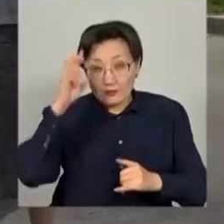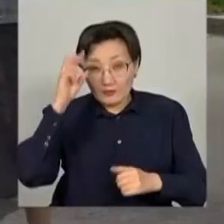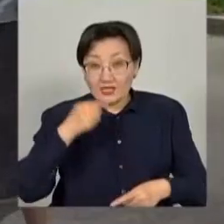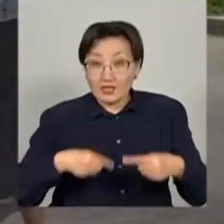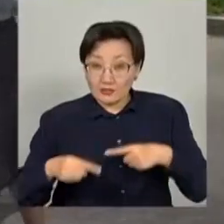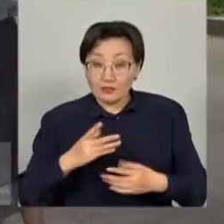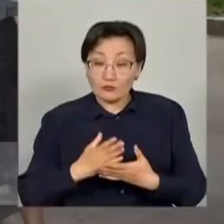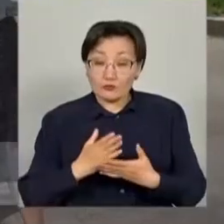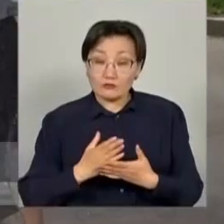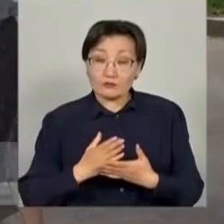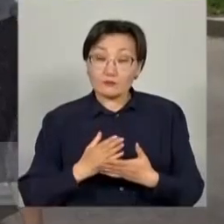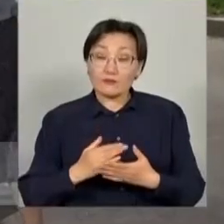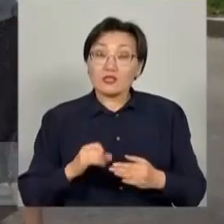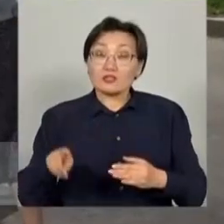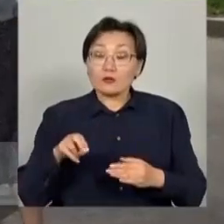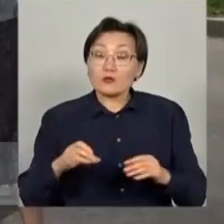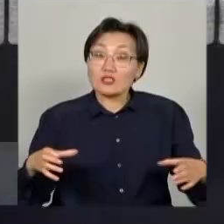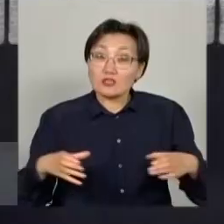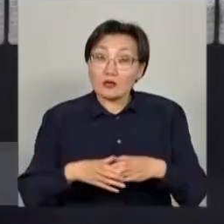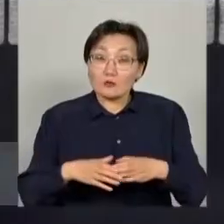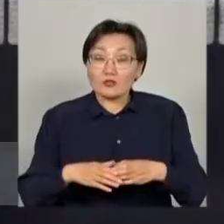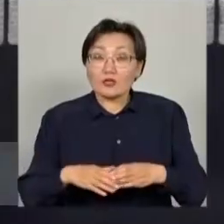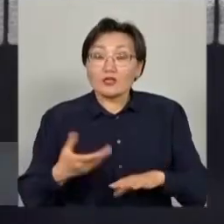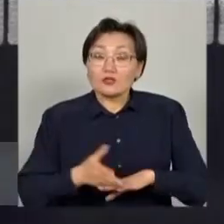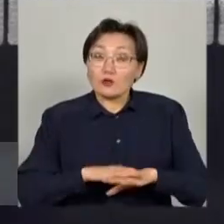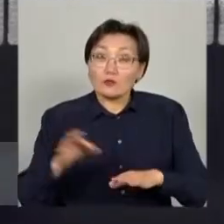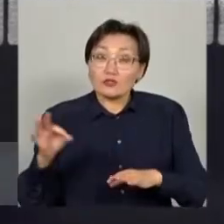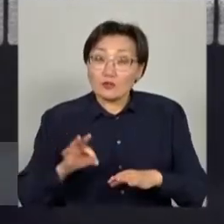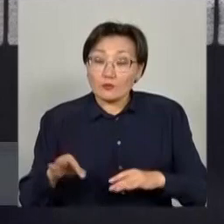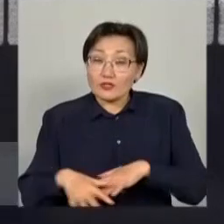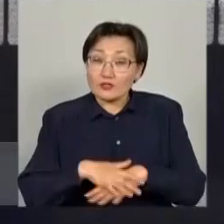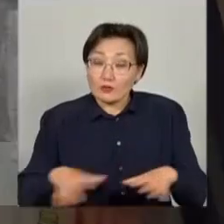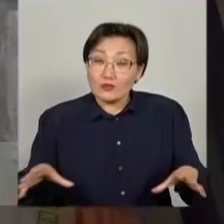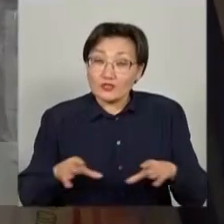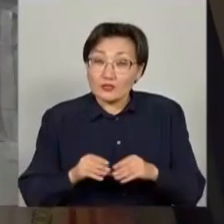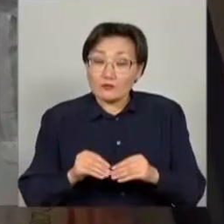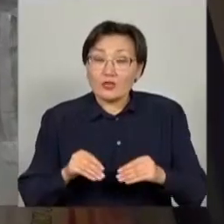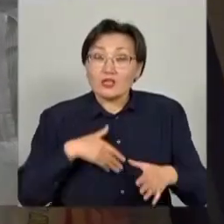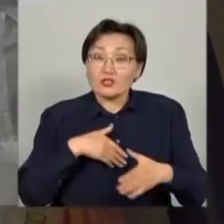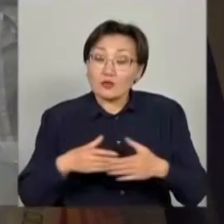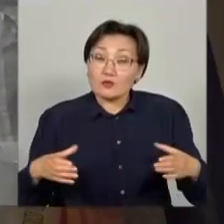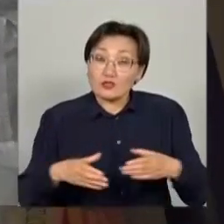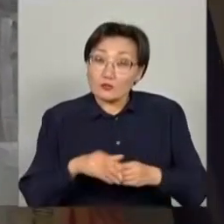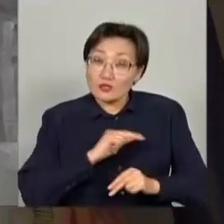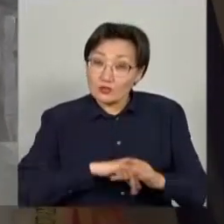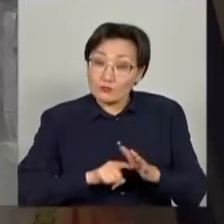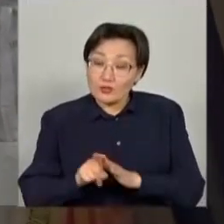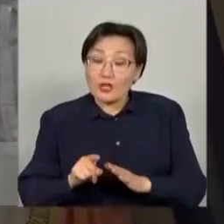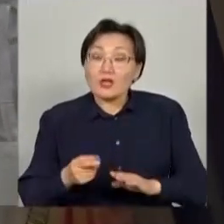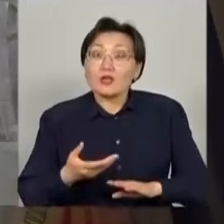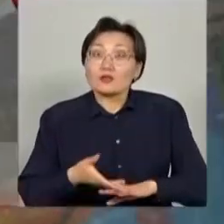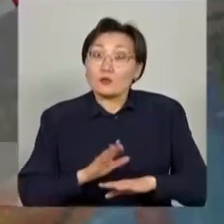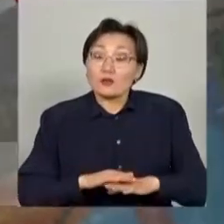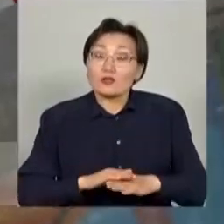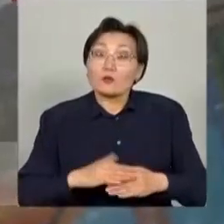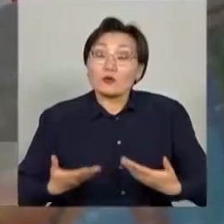болатын. Сондай-ақ партия елбасына күн туған сәттерде жұртпен бірге болып еріктілер штабын құрды. Мұқтаж жандарға ыстық тамақ